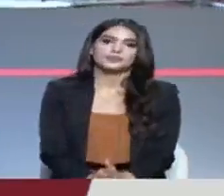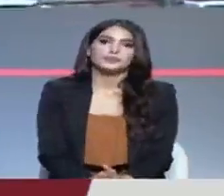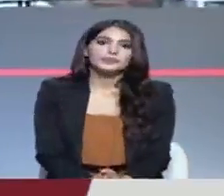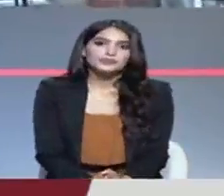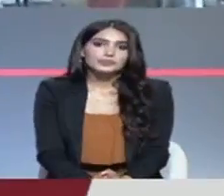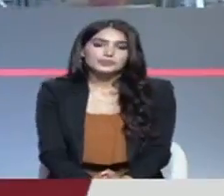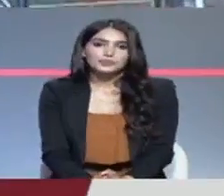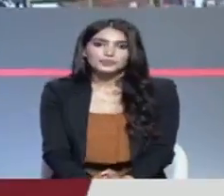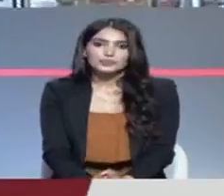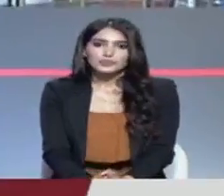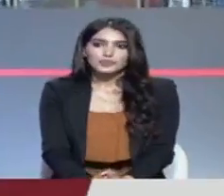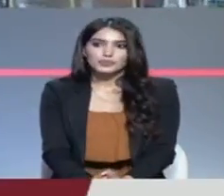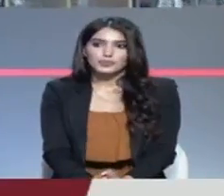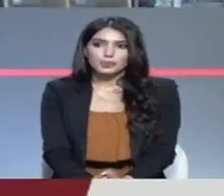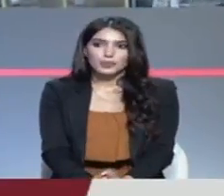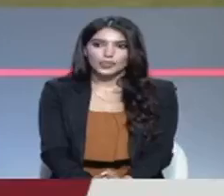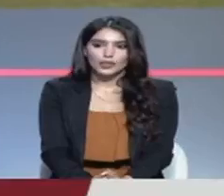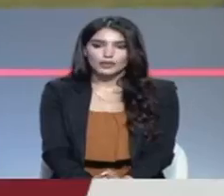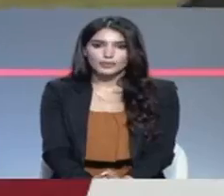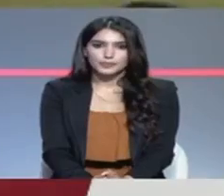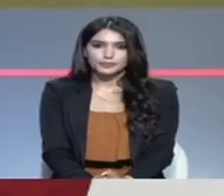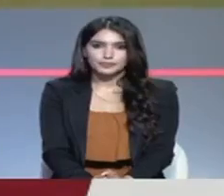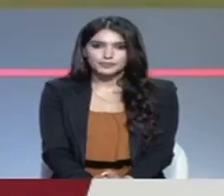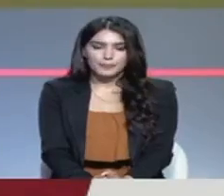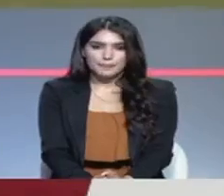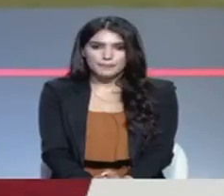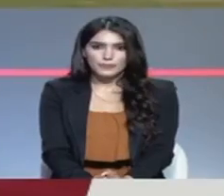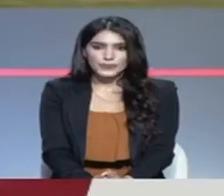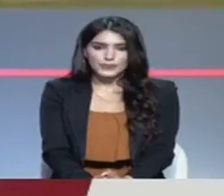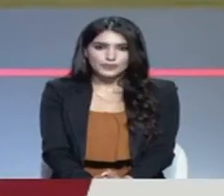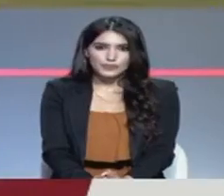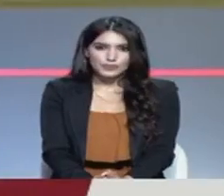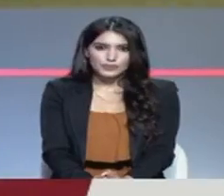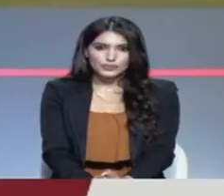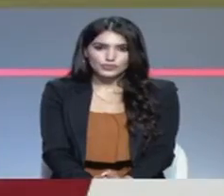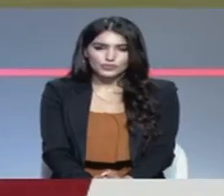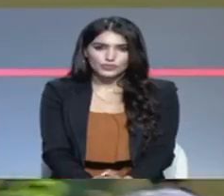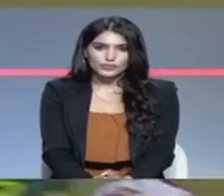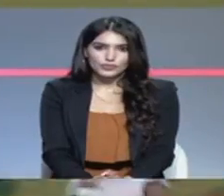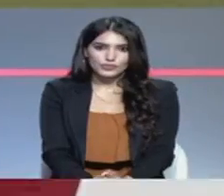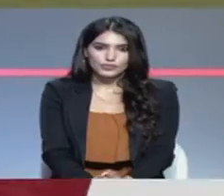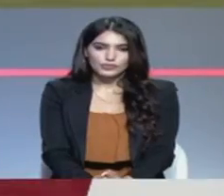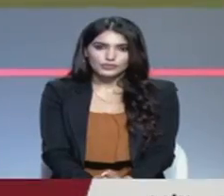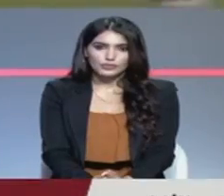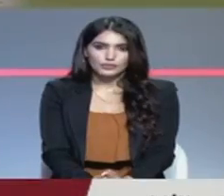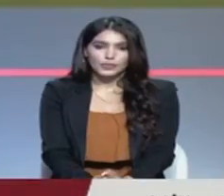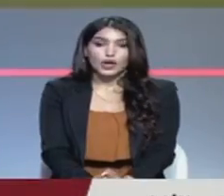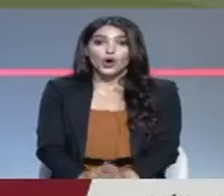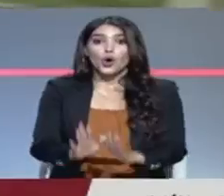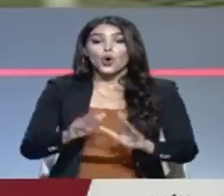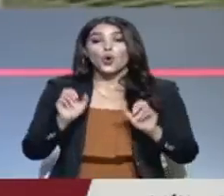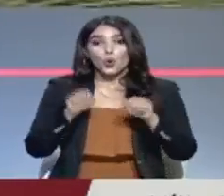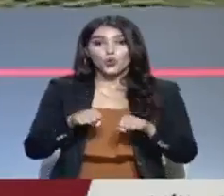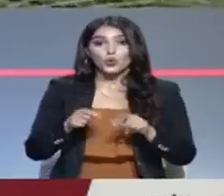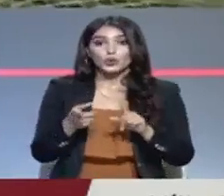والهدف الثاني يتصدى للكرة هذه ولكن قوة كرة.